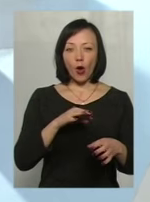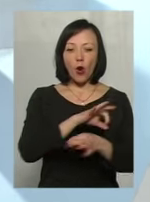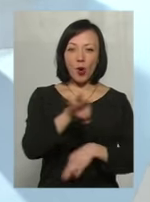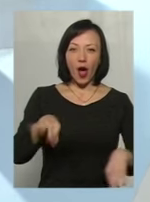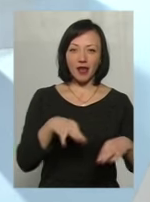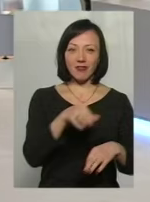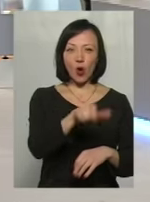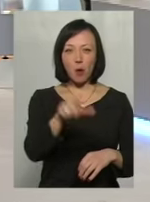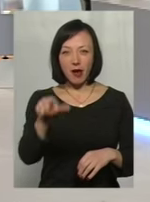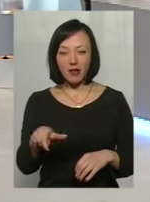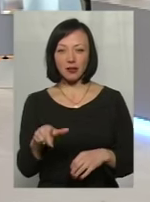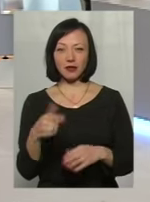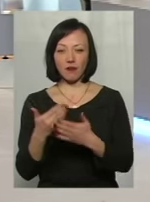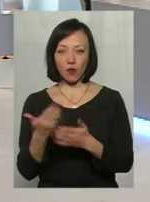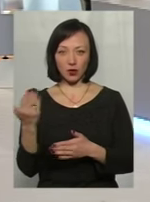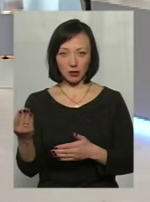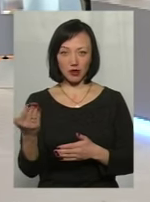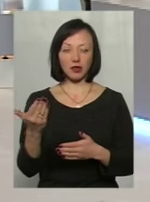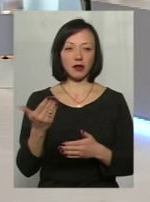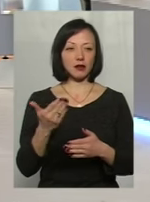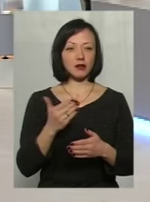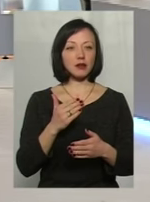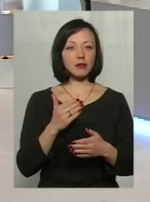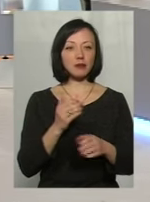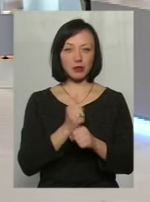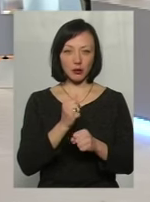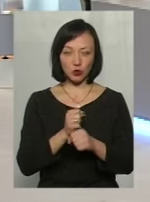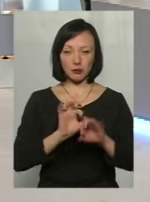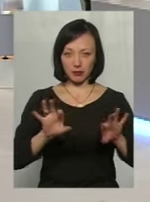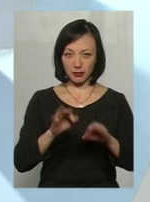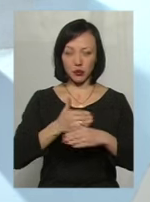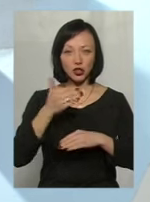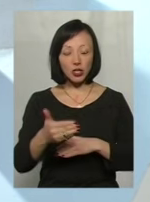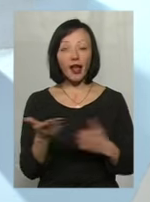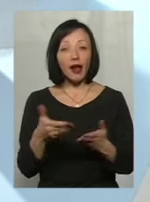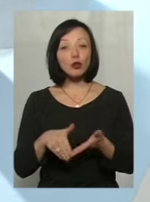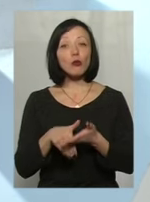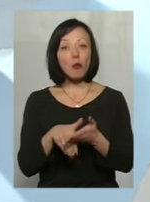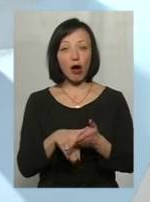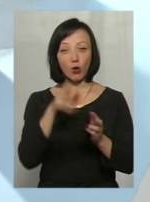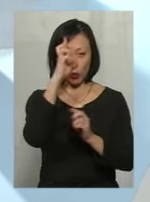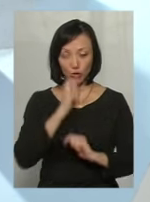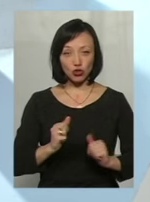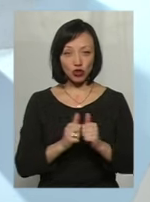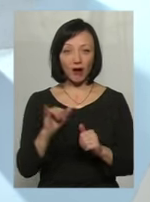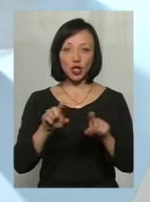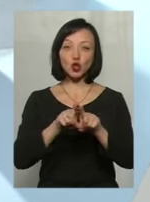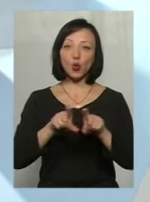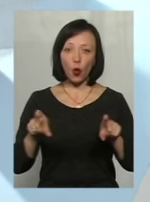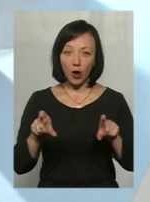проєктів, в одному з яких от пан Святослав якраз задіяний, він розповість про нього, які допомагають державі і